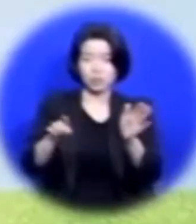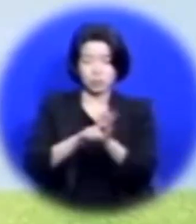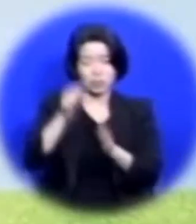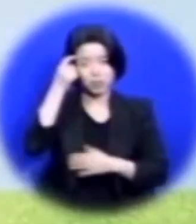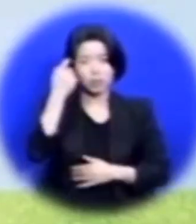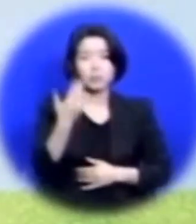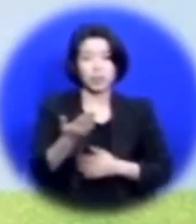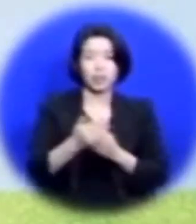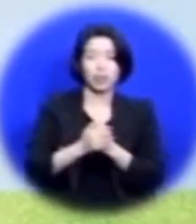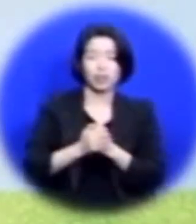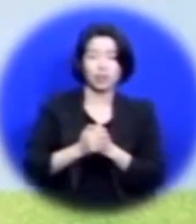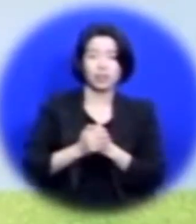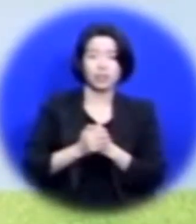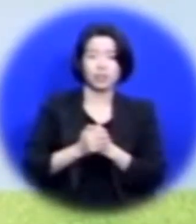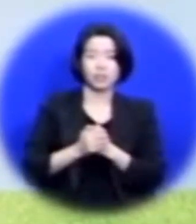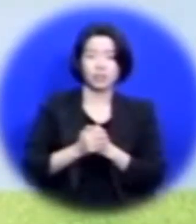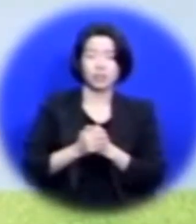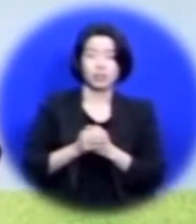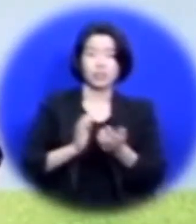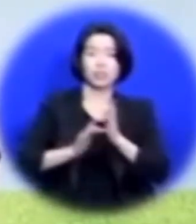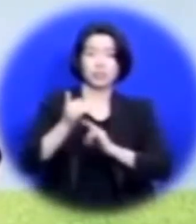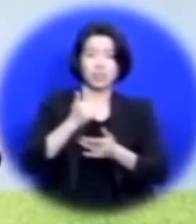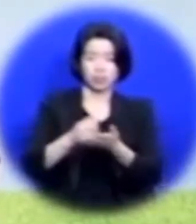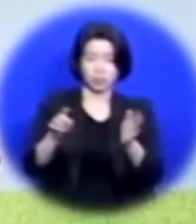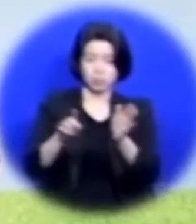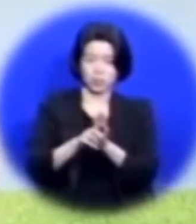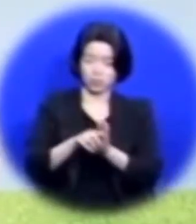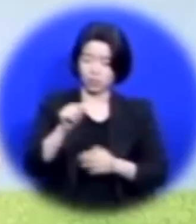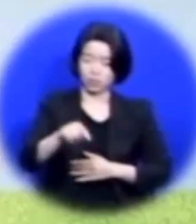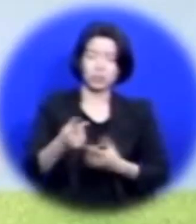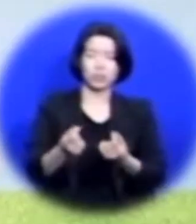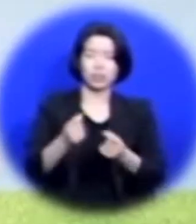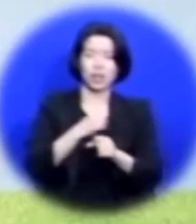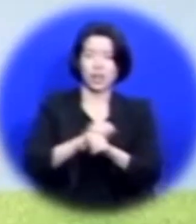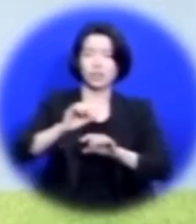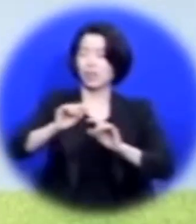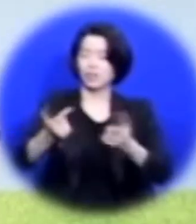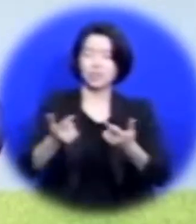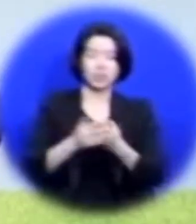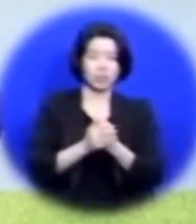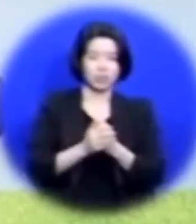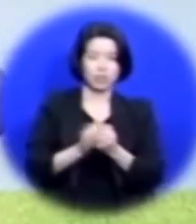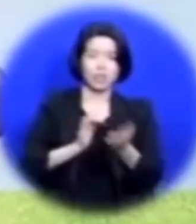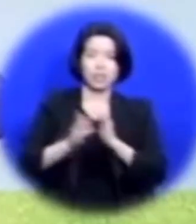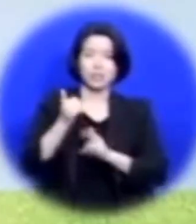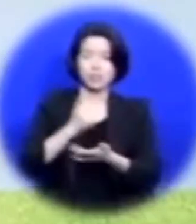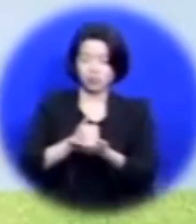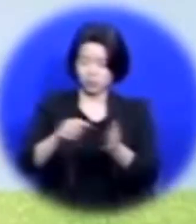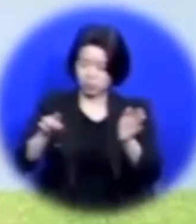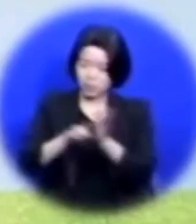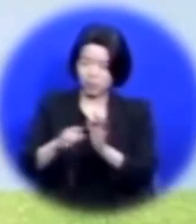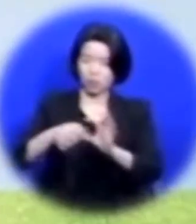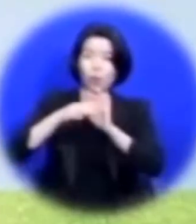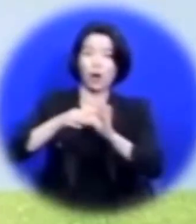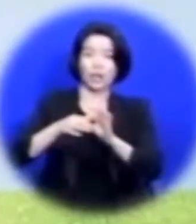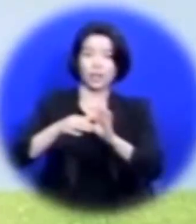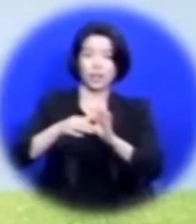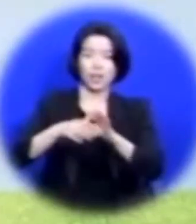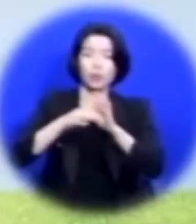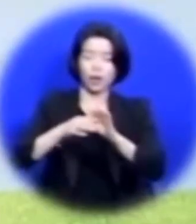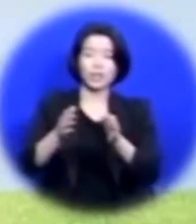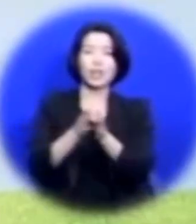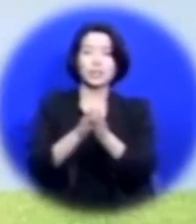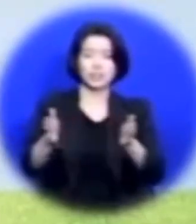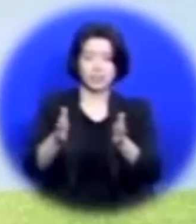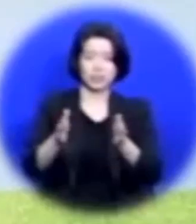겁니까 예수님을 믿는 건 그렇게 하는게 아니라 예수님을 믿는 것은 관계야 관계가 시작하게